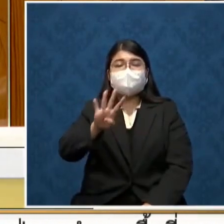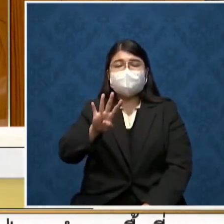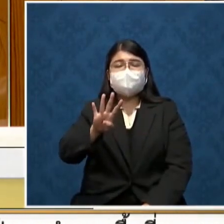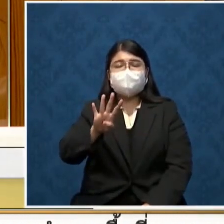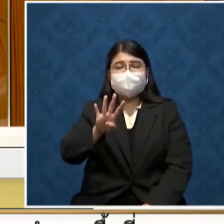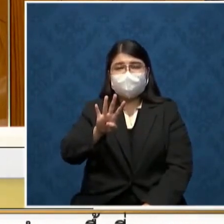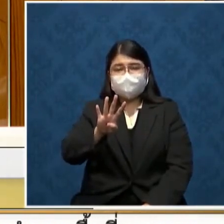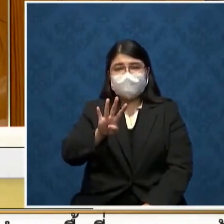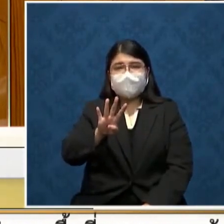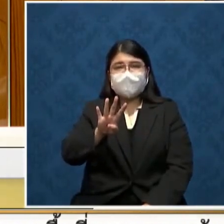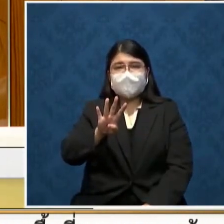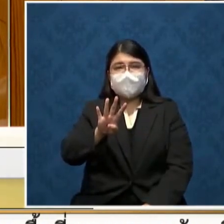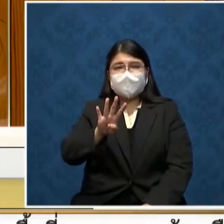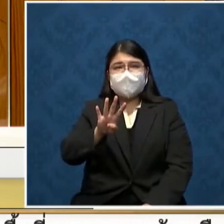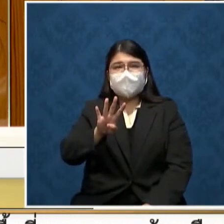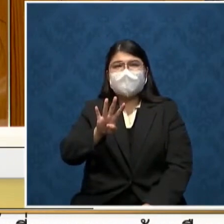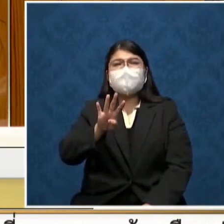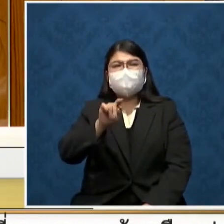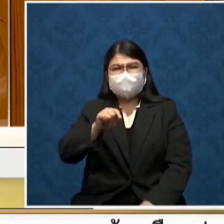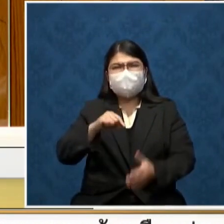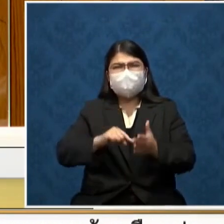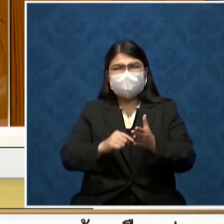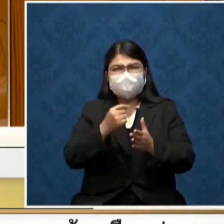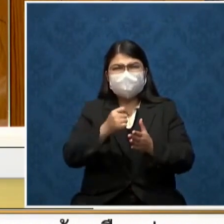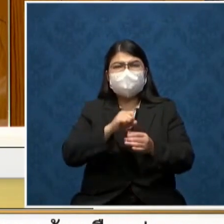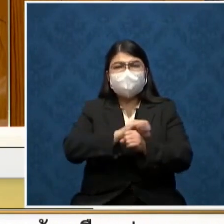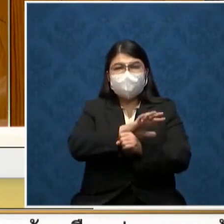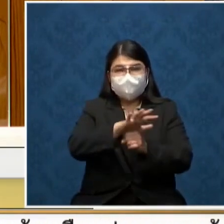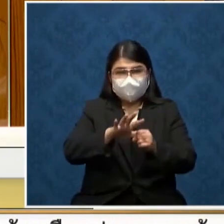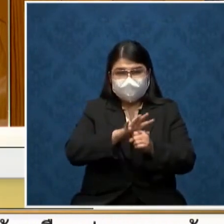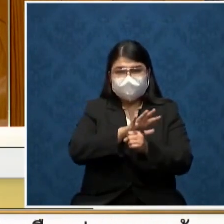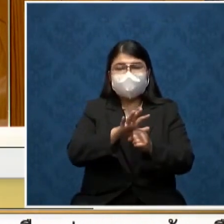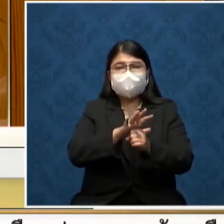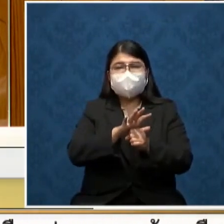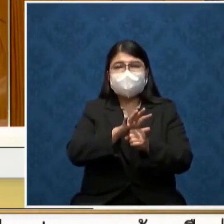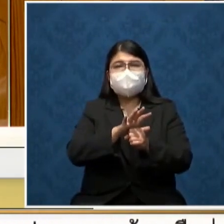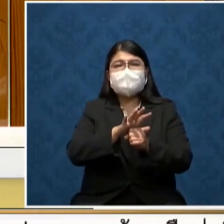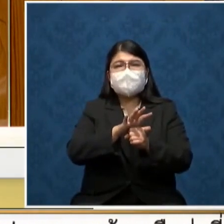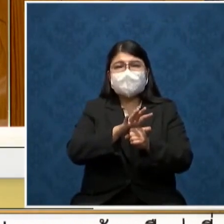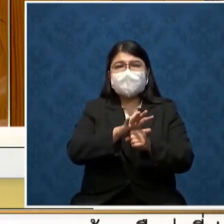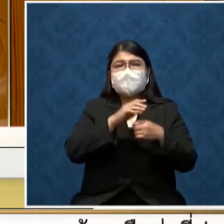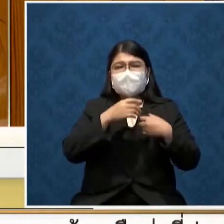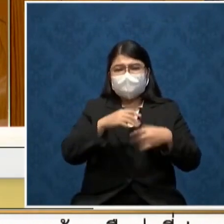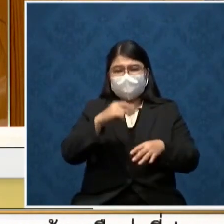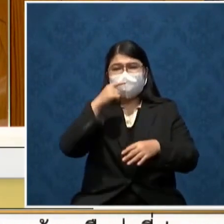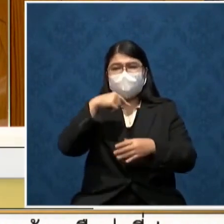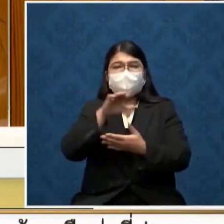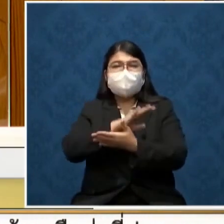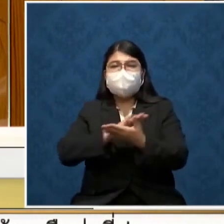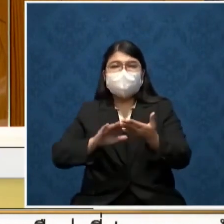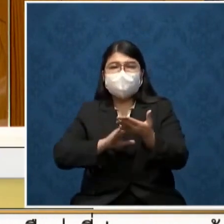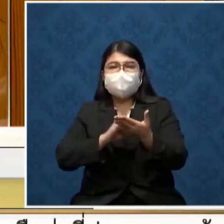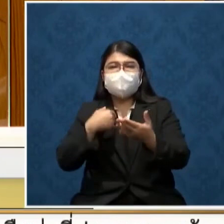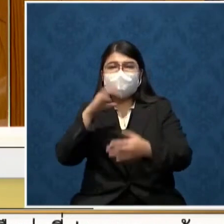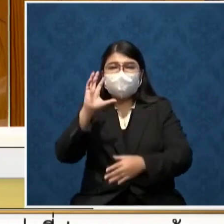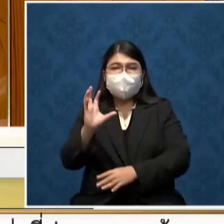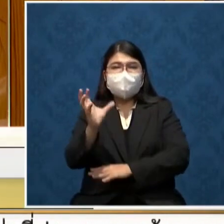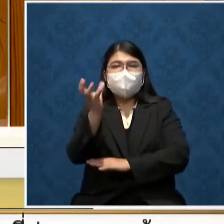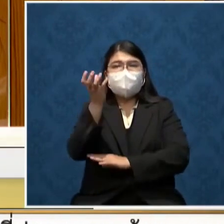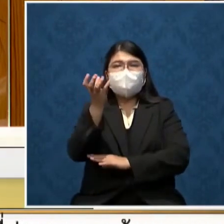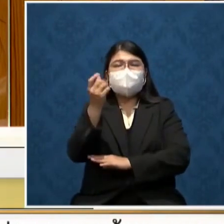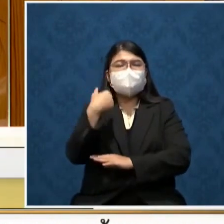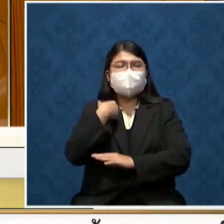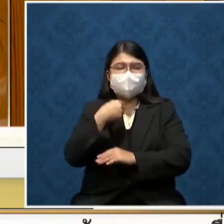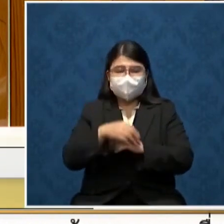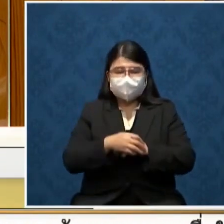2564นะครับได้เกิดโควิด19ขึ้นนะครับในประเทศในโลกและในประเทศไท